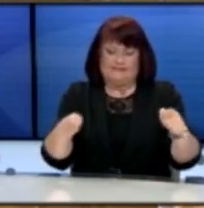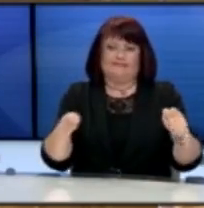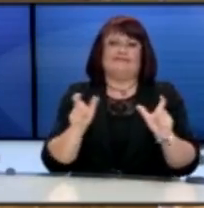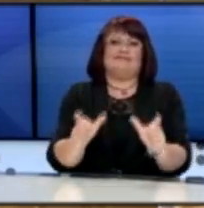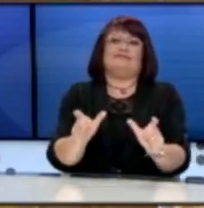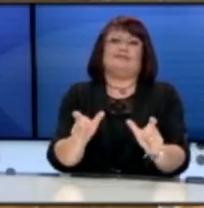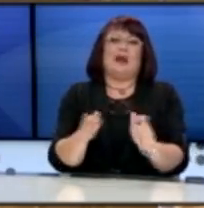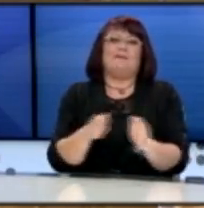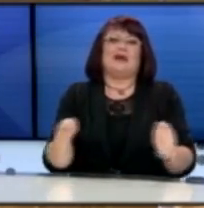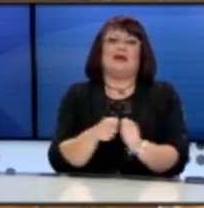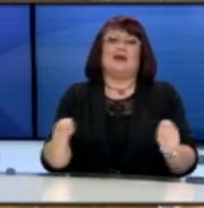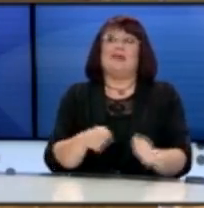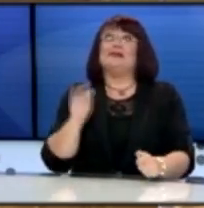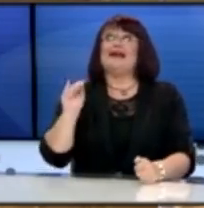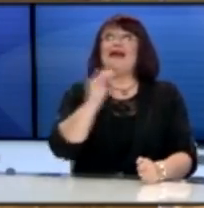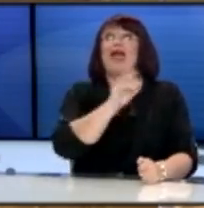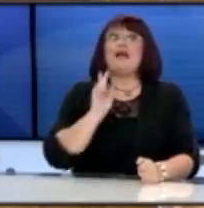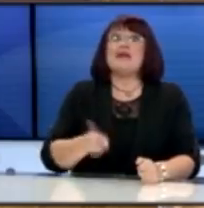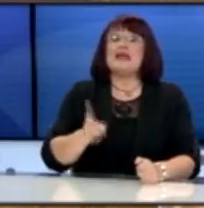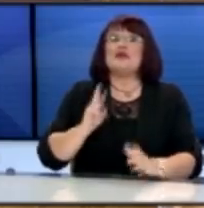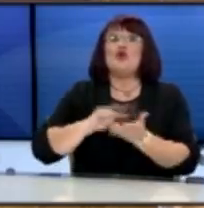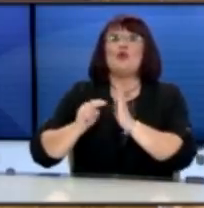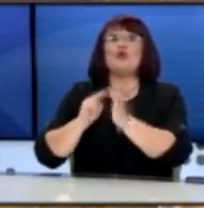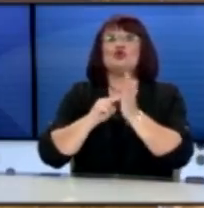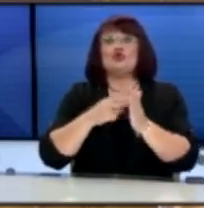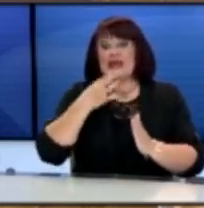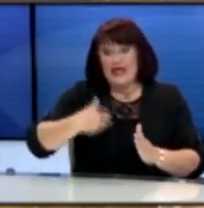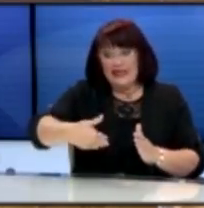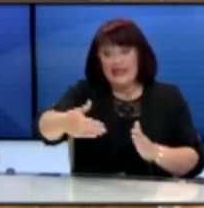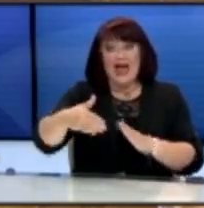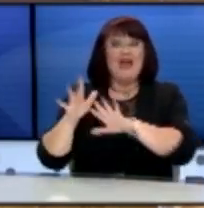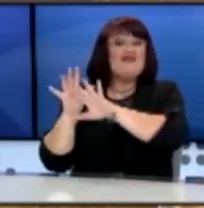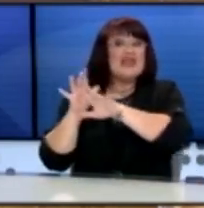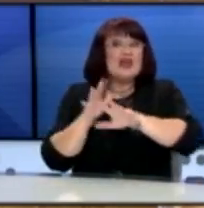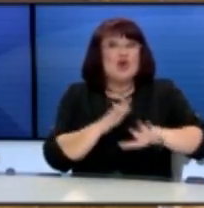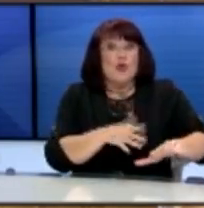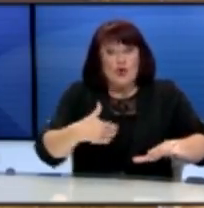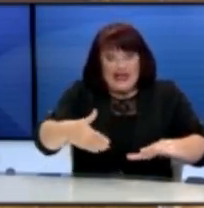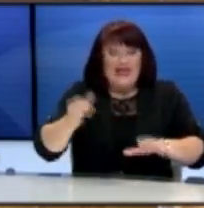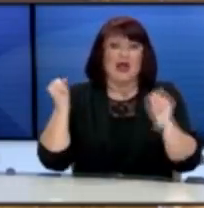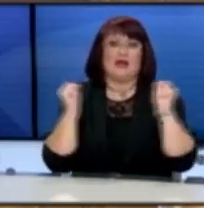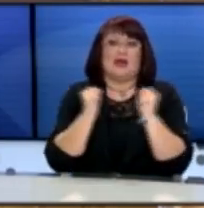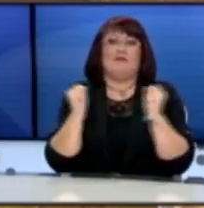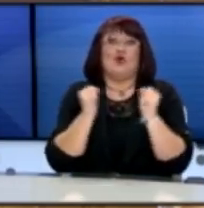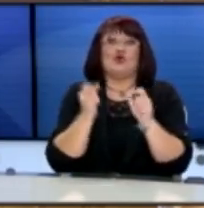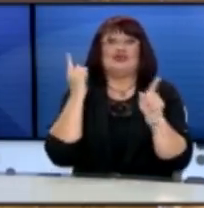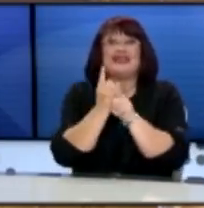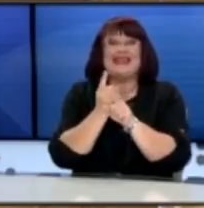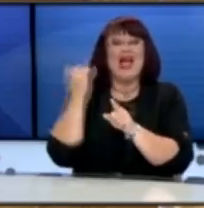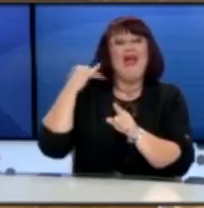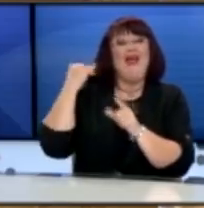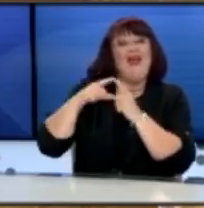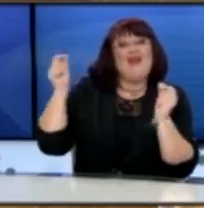προστασίας. Εκπέμπουμε σήμα κινδύνου μπροστά στο φθινόπωρο και το χειμώνα, ειδικά για την Εύβοια που είναι